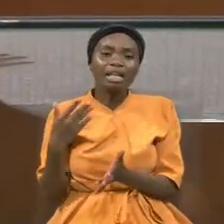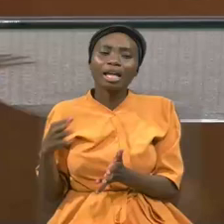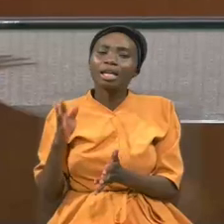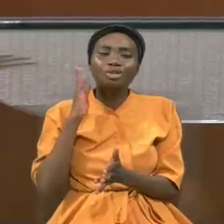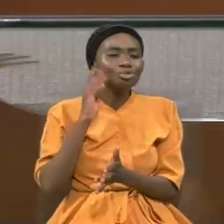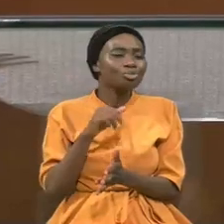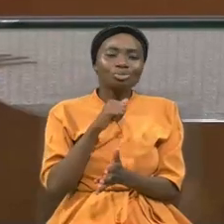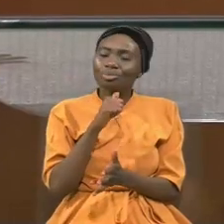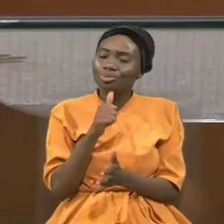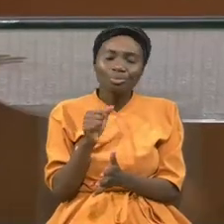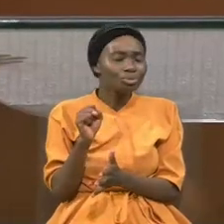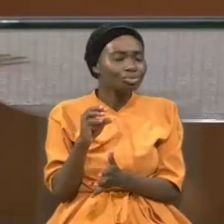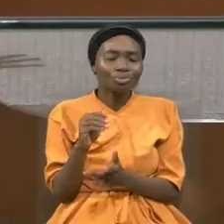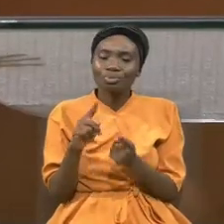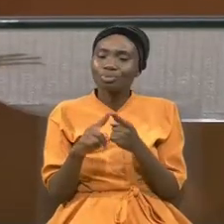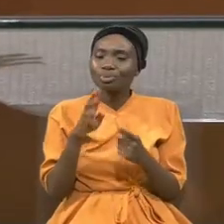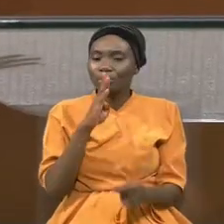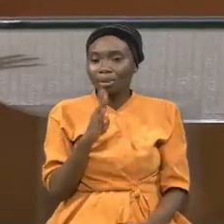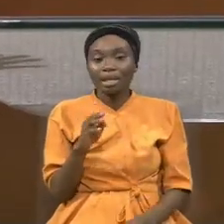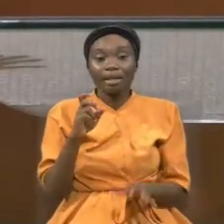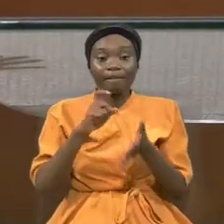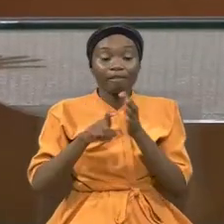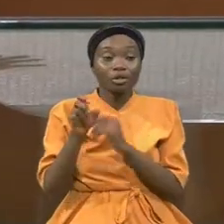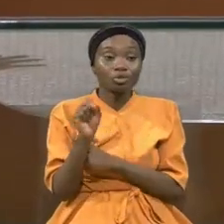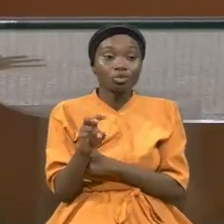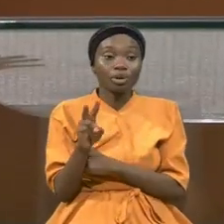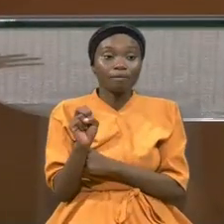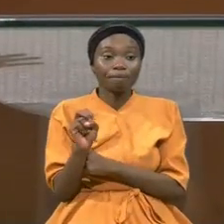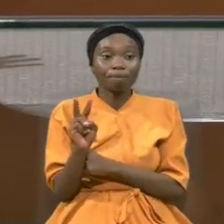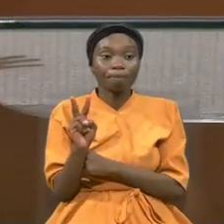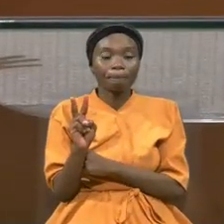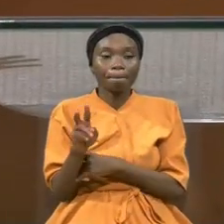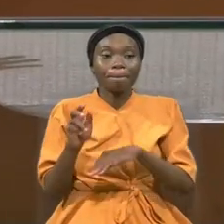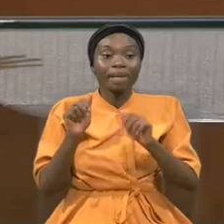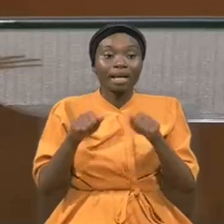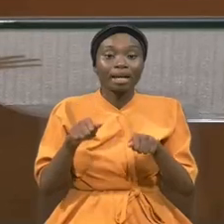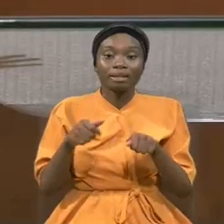faut pas, mes frères, qu'il en soit ainsi. Verset 12.